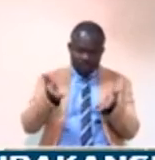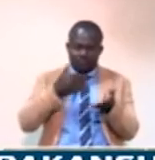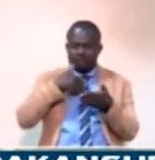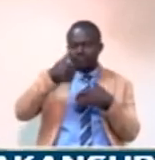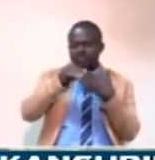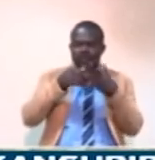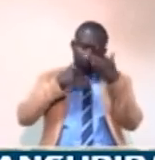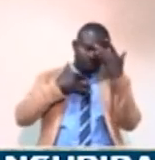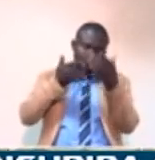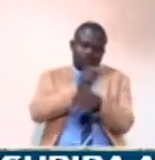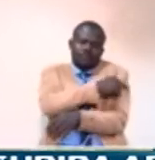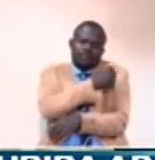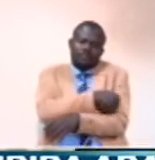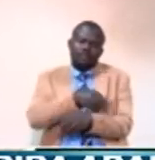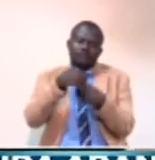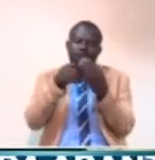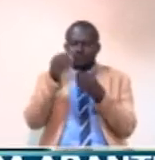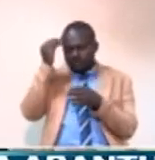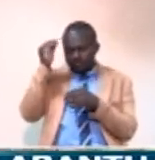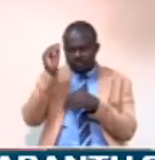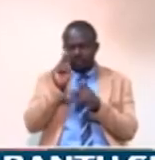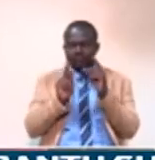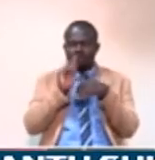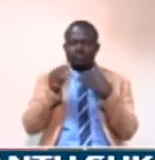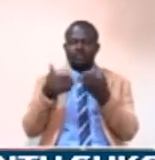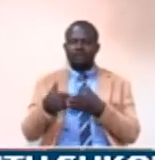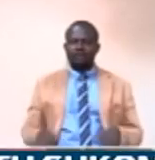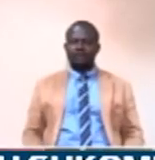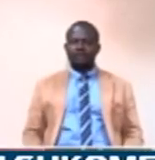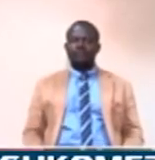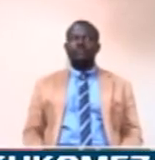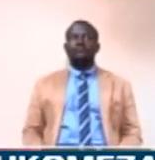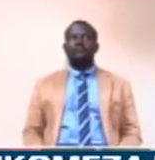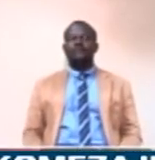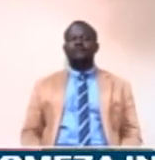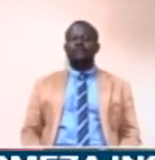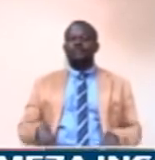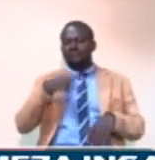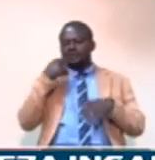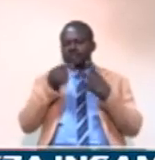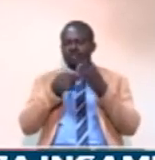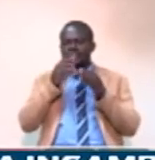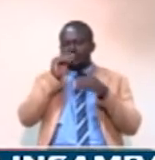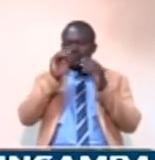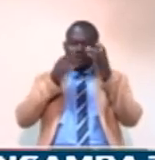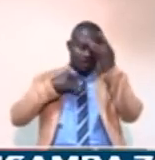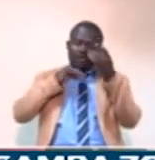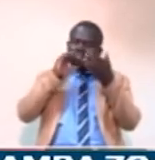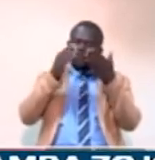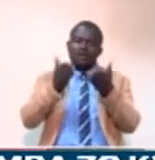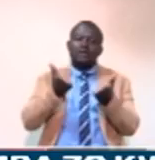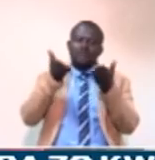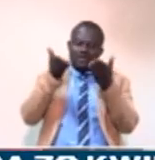ababo barwariye kuri ibi bitaro baratanga ubutumwa kuri buri wese. Bya bindi bavuga ngo uburwayi ntibuhari, burahari kandi